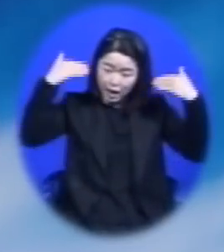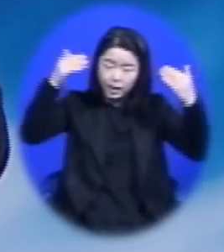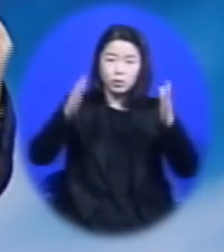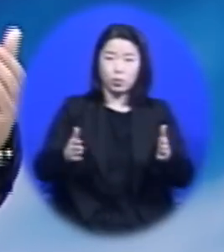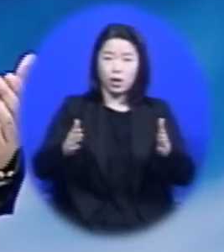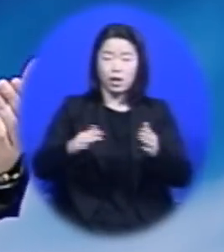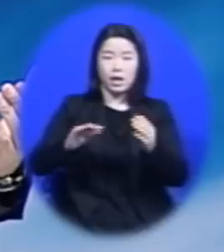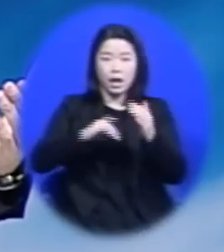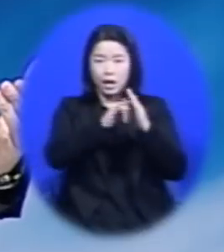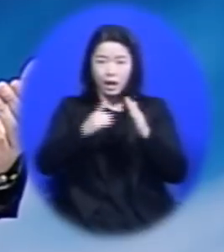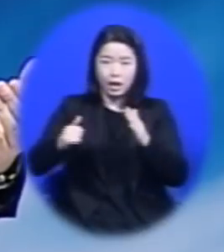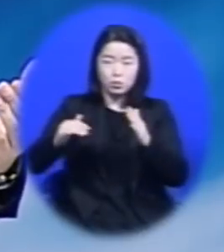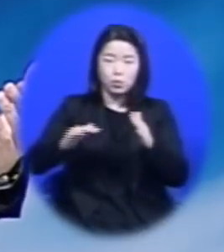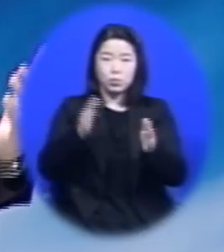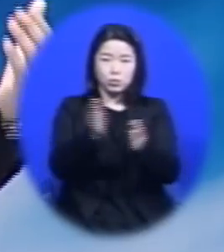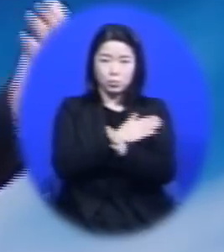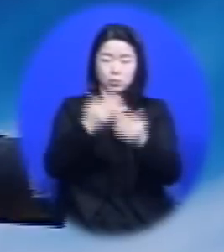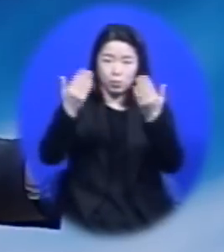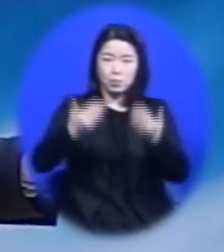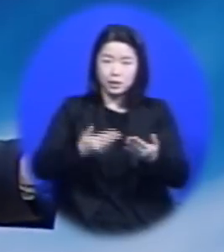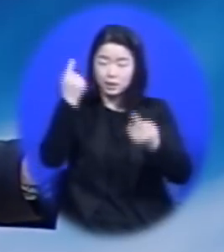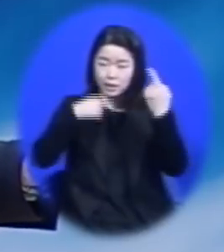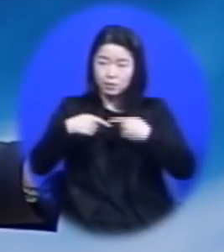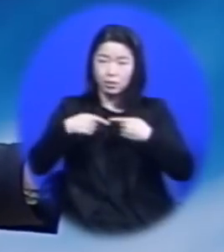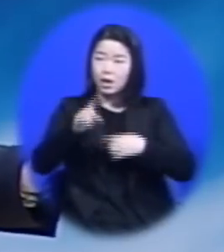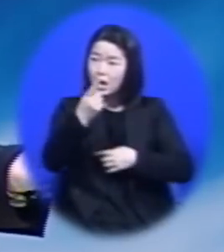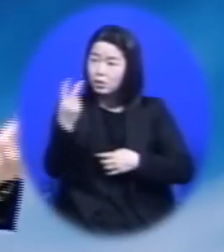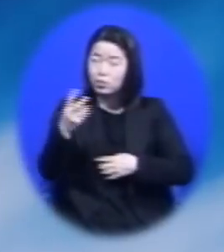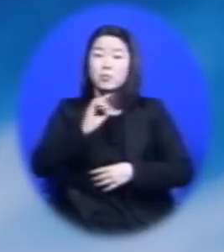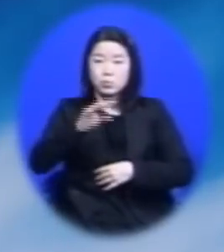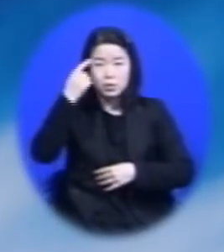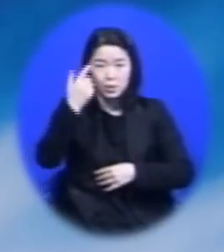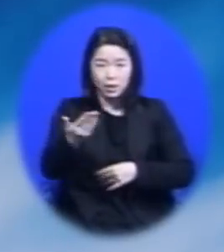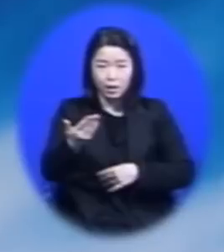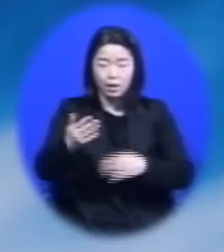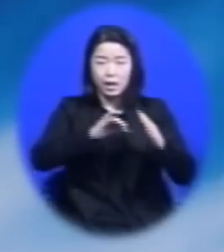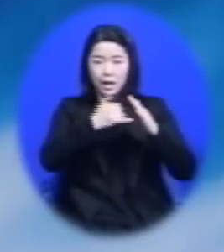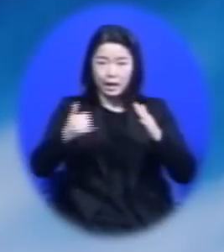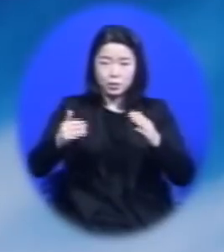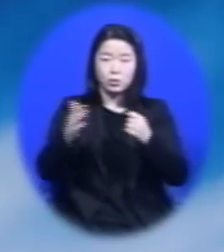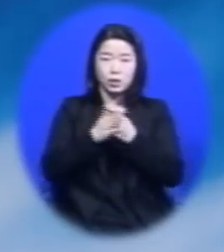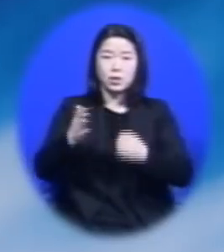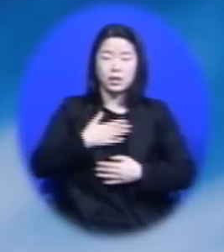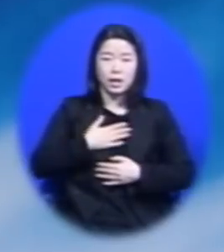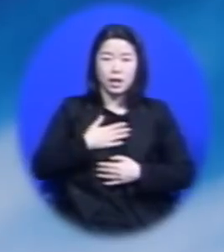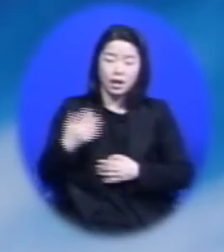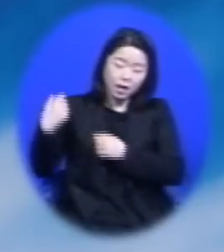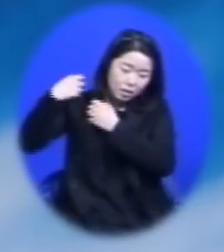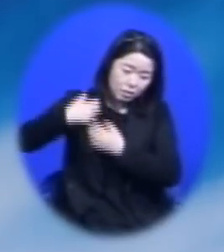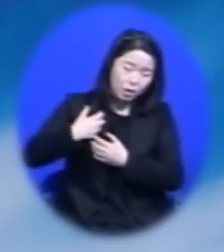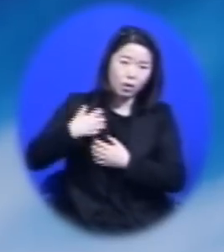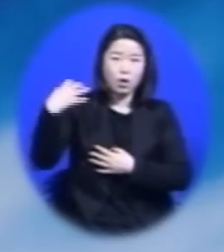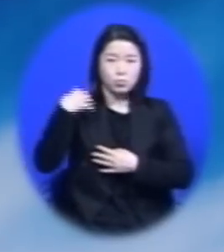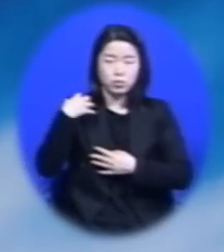족부 받은 상처 한두 개입니까 가족 때문에 내가 철 짊어져야 될